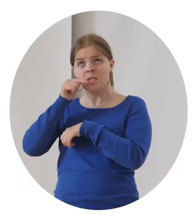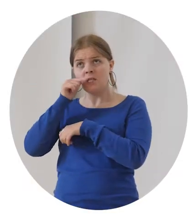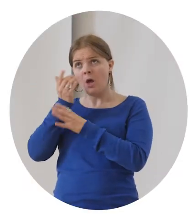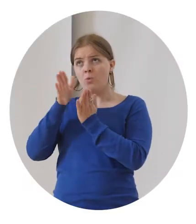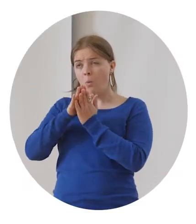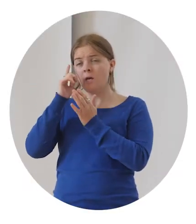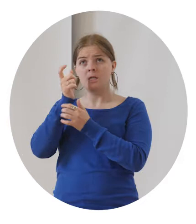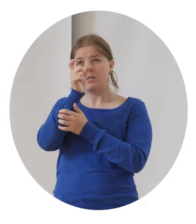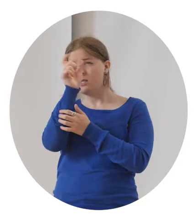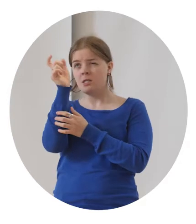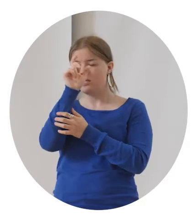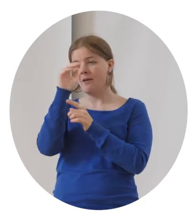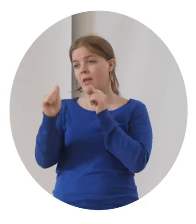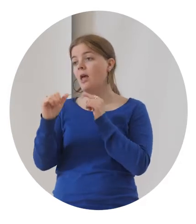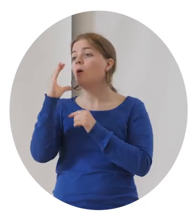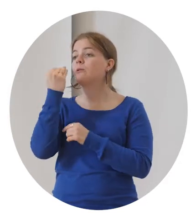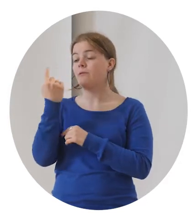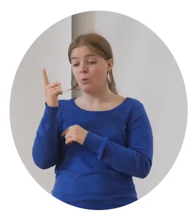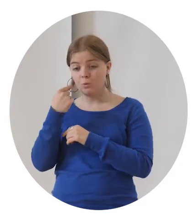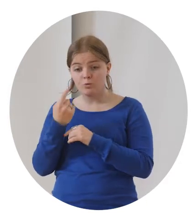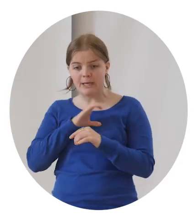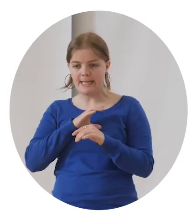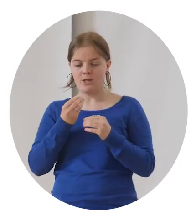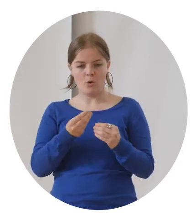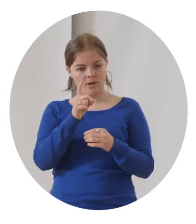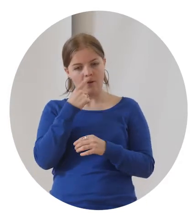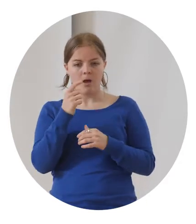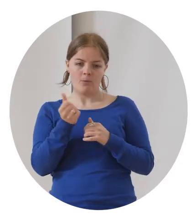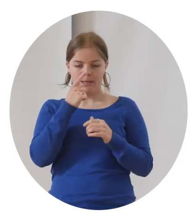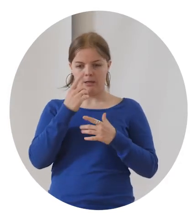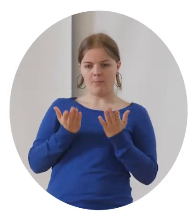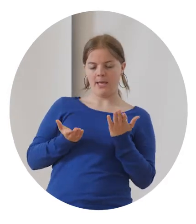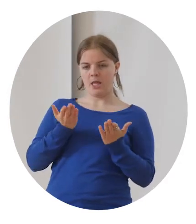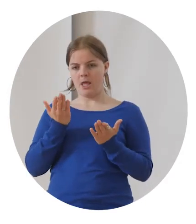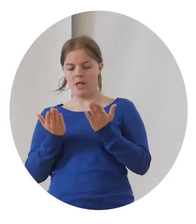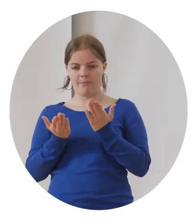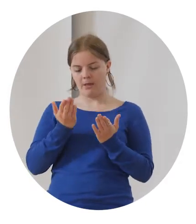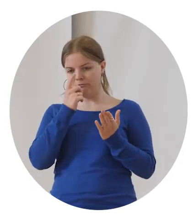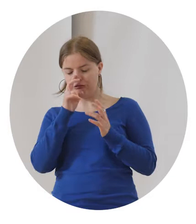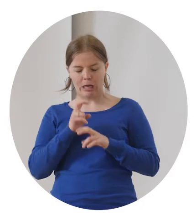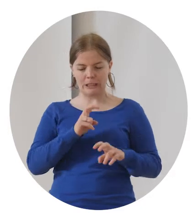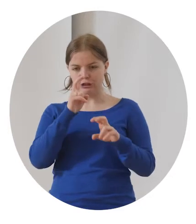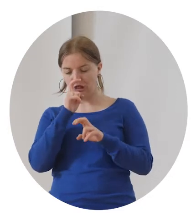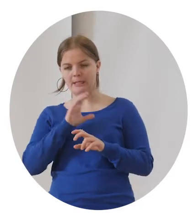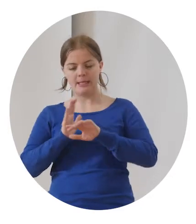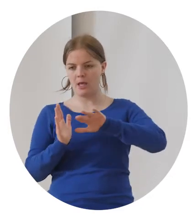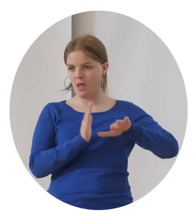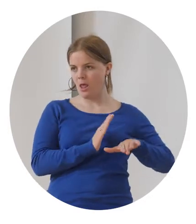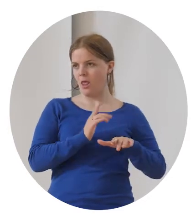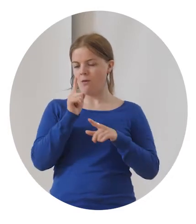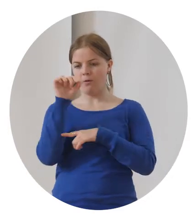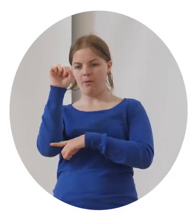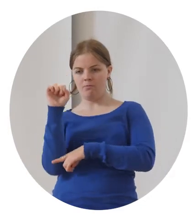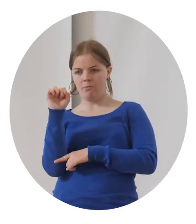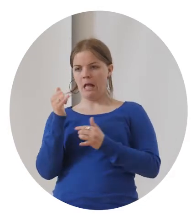des possibilités de trouver le moyen déjà de ne plus être perturbé par la recherche de son équilibre quand il est assis, qu'il ne penche pas, lui trouver